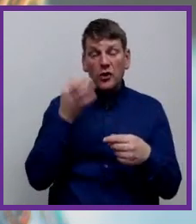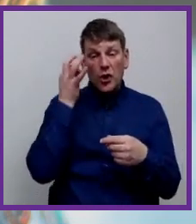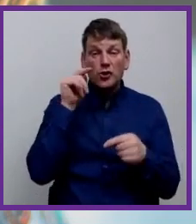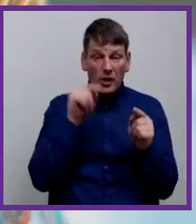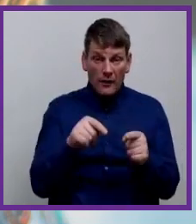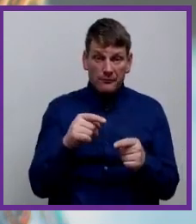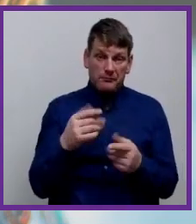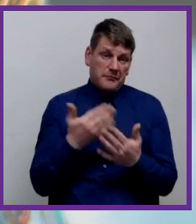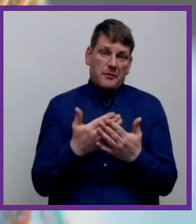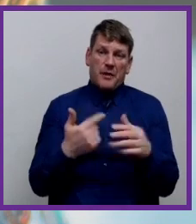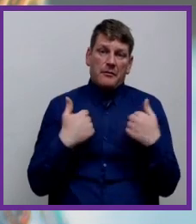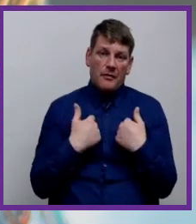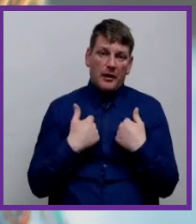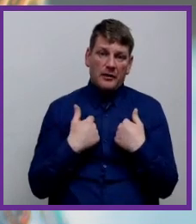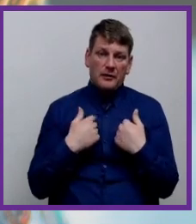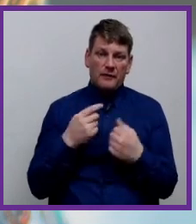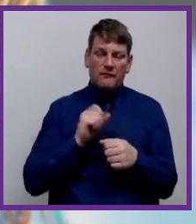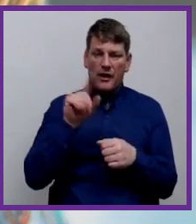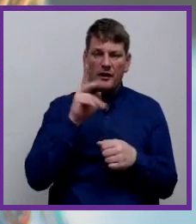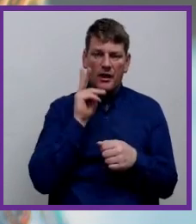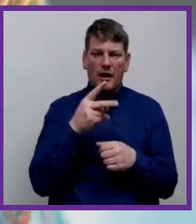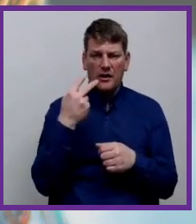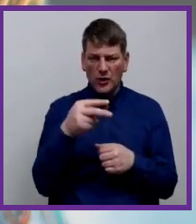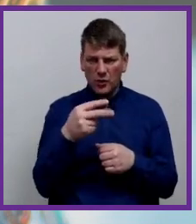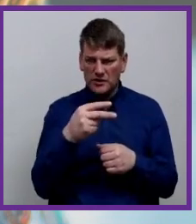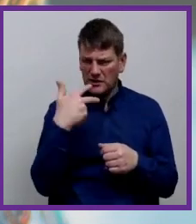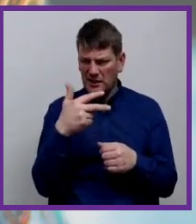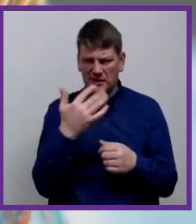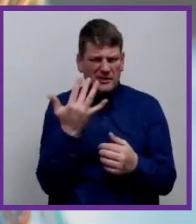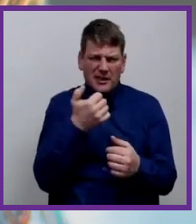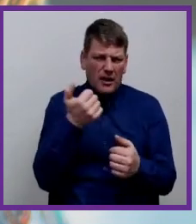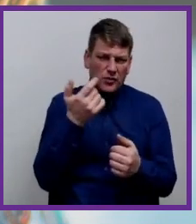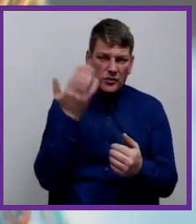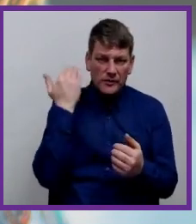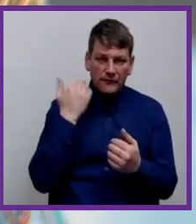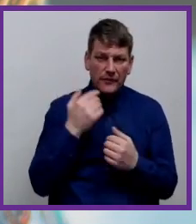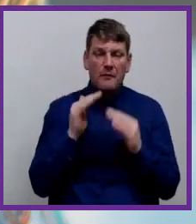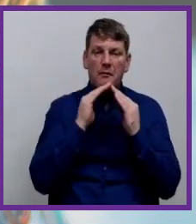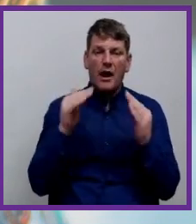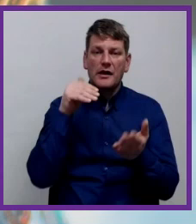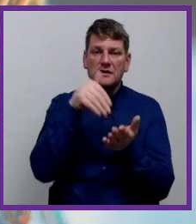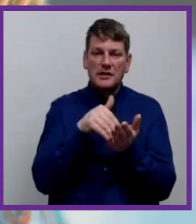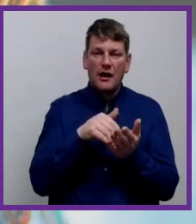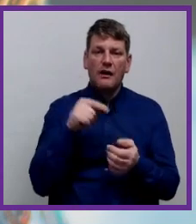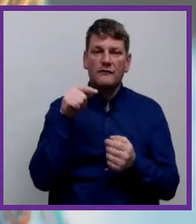man, nezinu, vairāk kā 20-30, es vairs neatceros, ir gadus, mājās stāv šitā